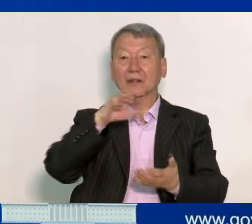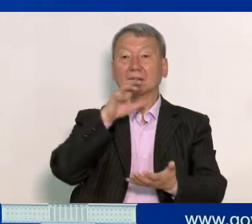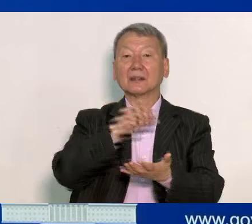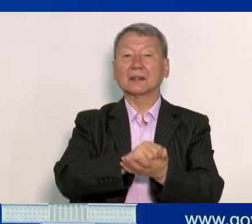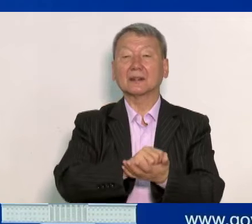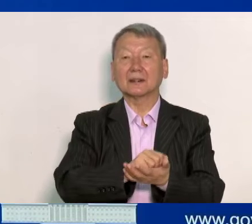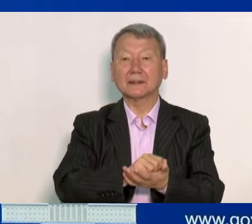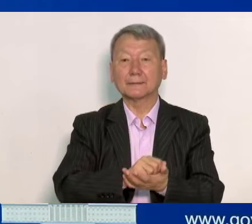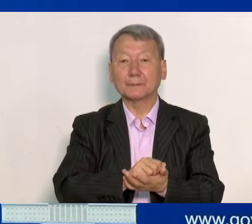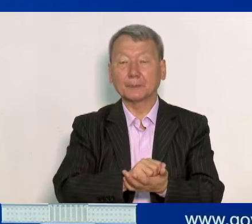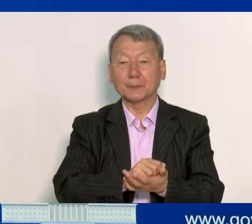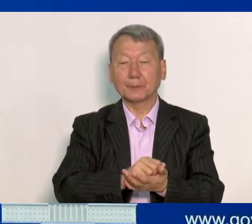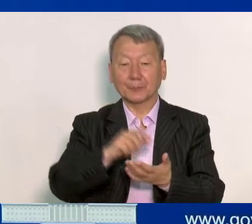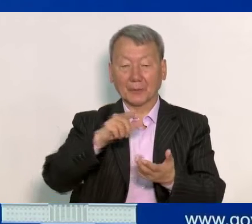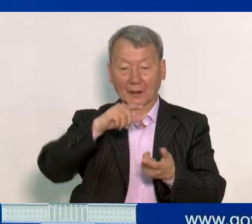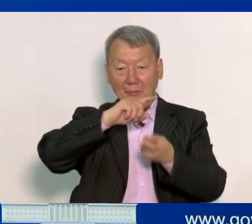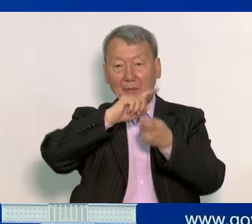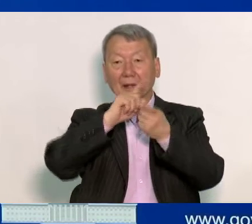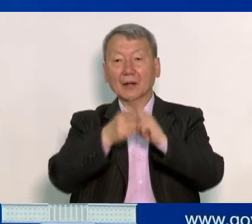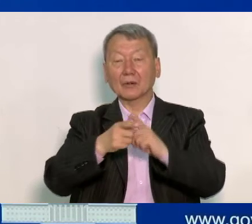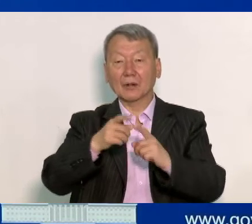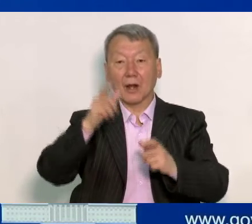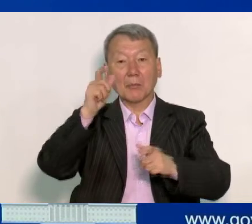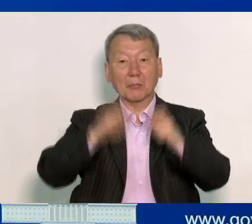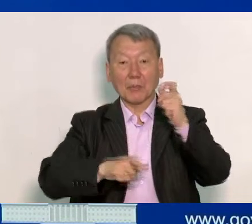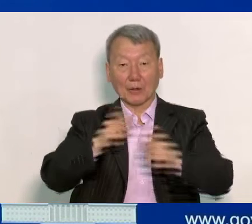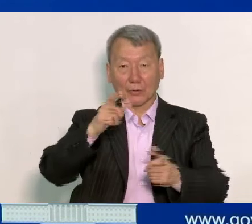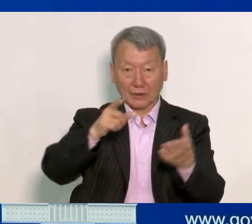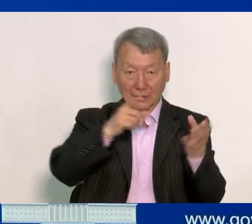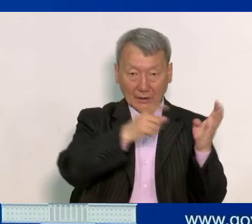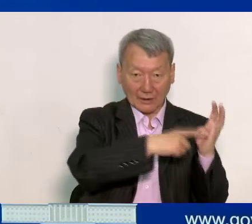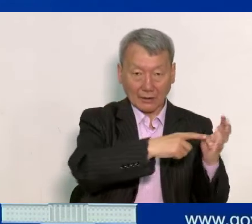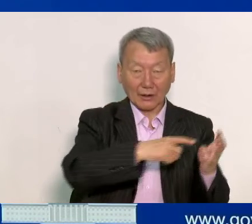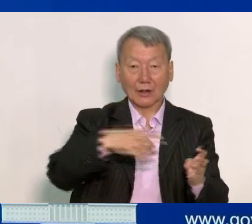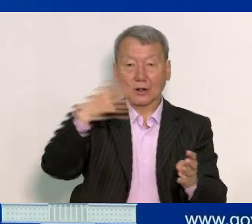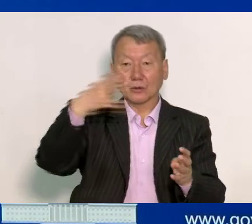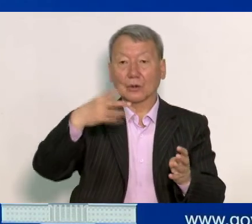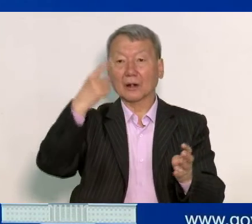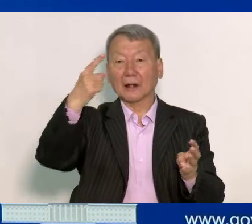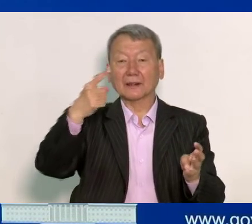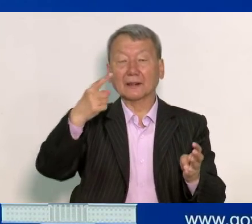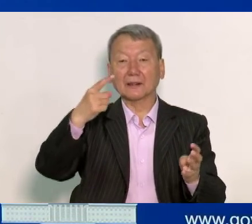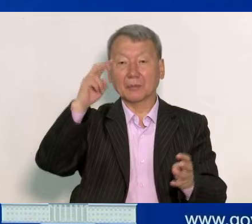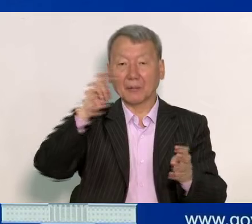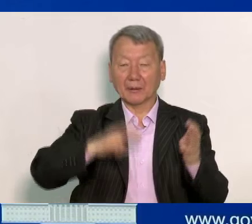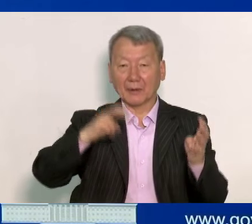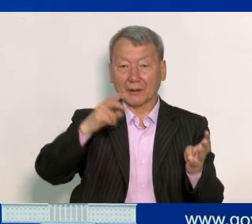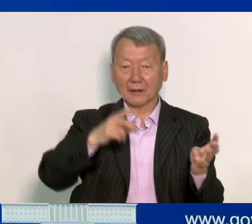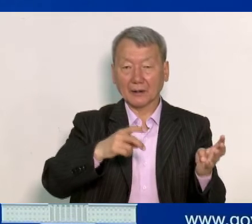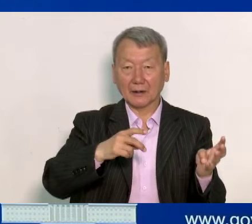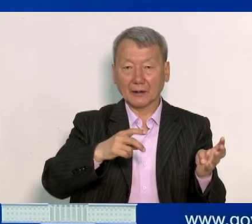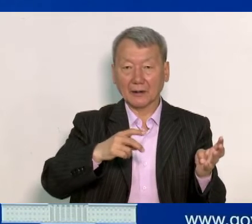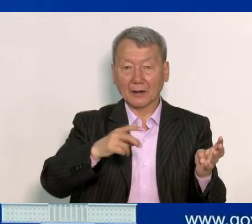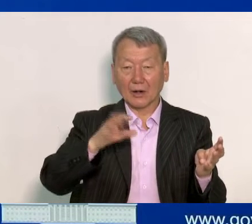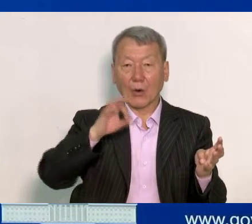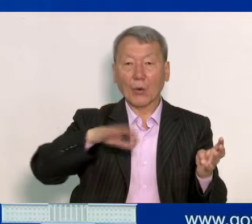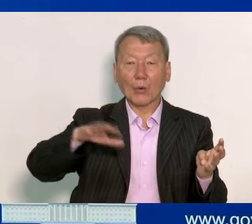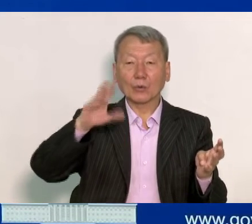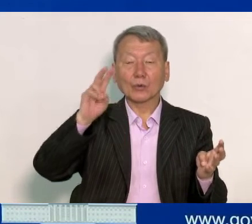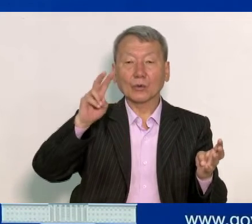занимаются переработкой молочной продукции. 41 предприятие это в